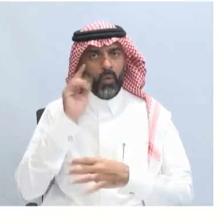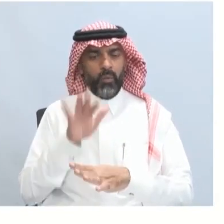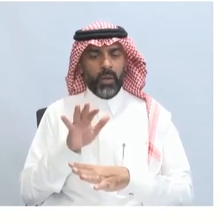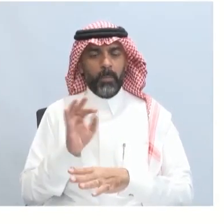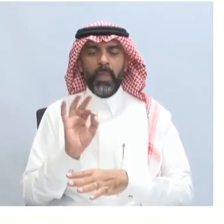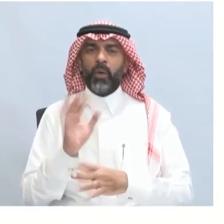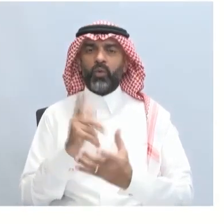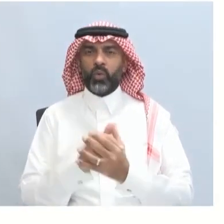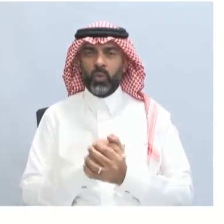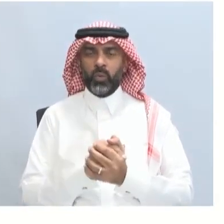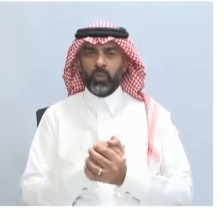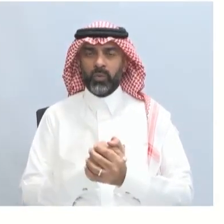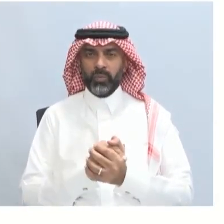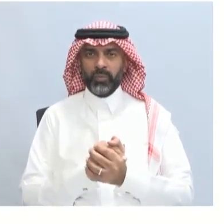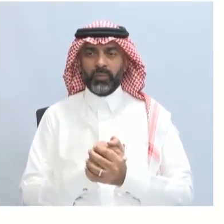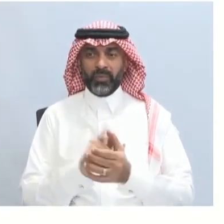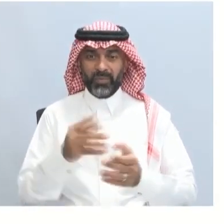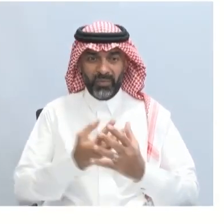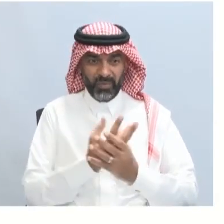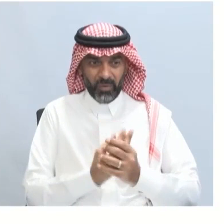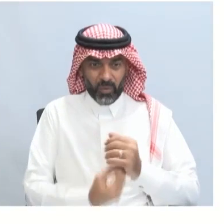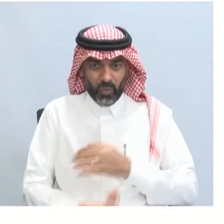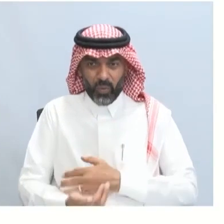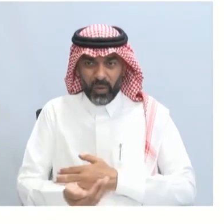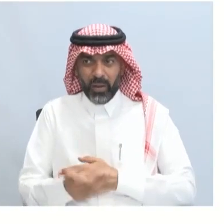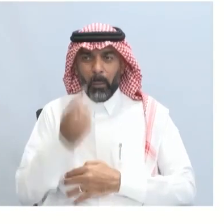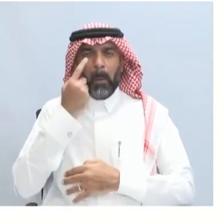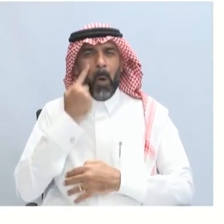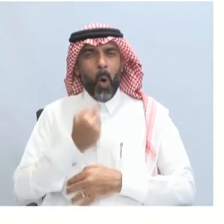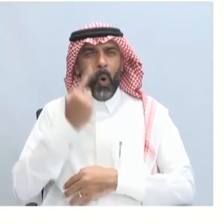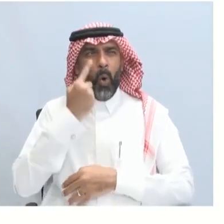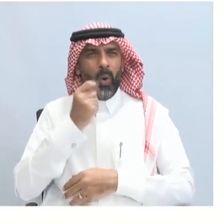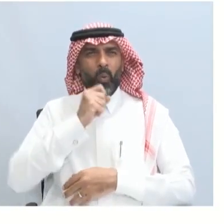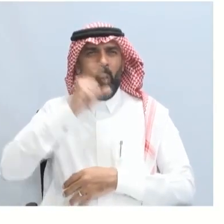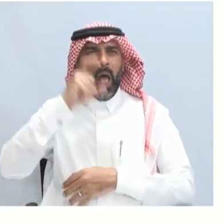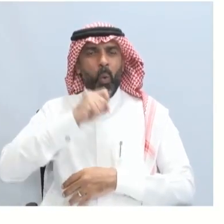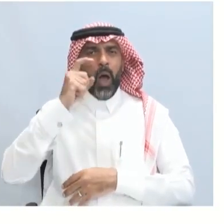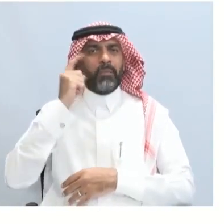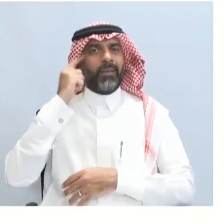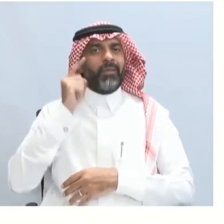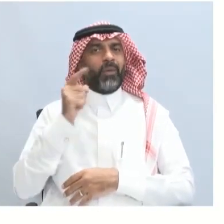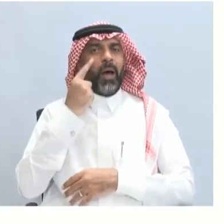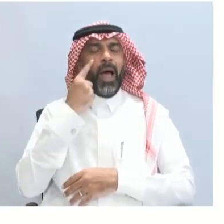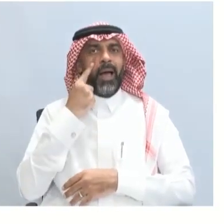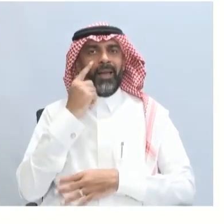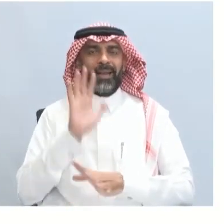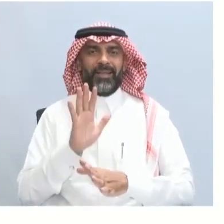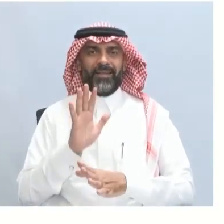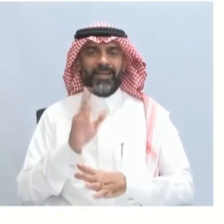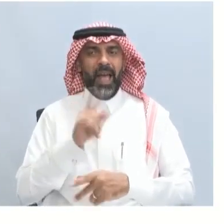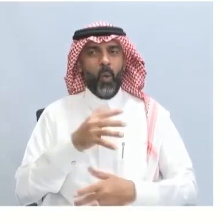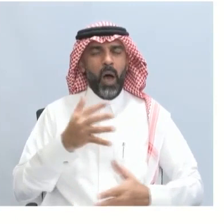لنا انه قد ولد حيا وهذه العلامات هي ظاهره الحياه ما يدل عليها مثل البكاء